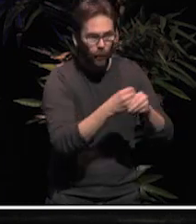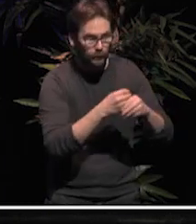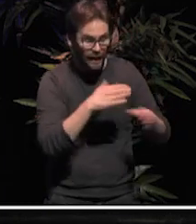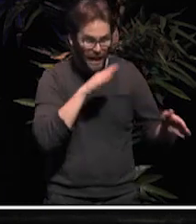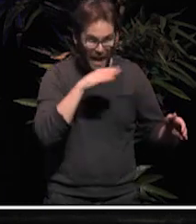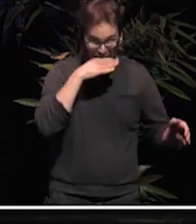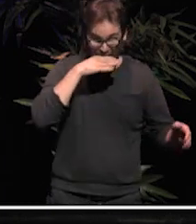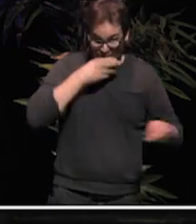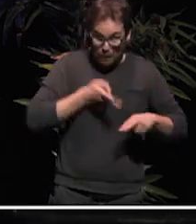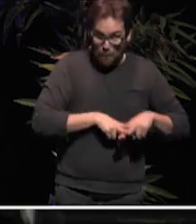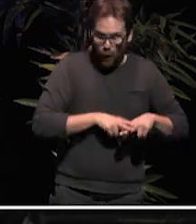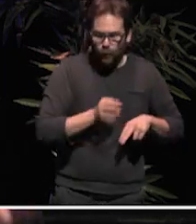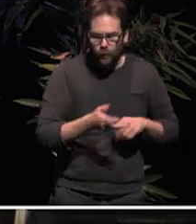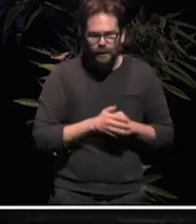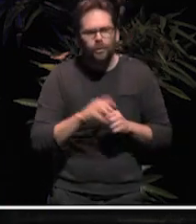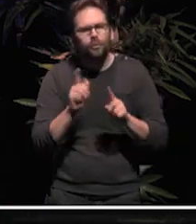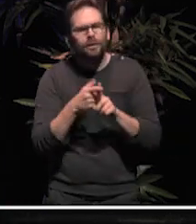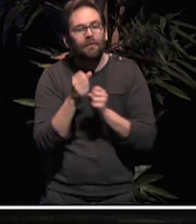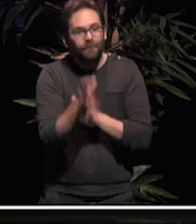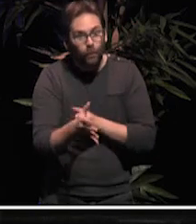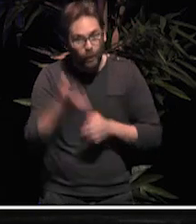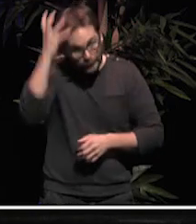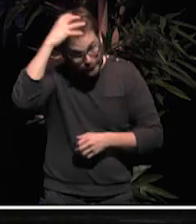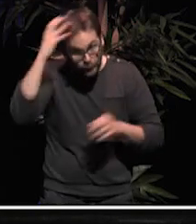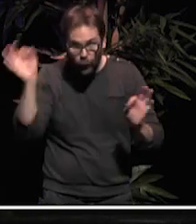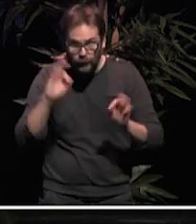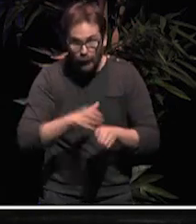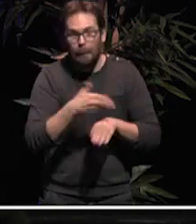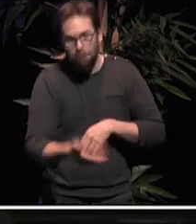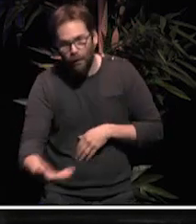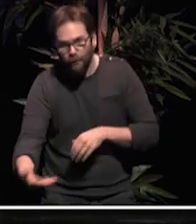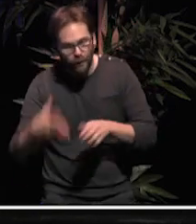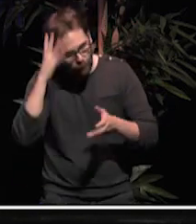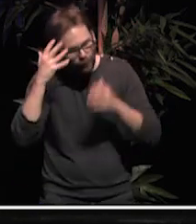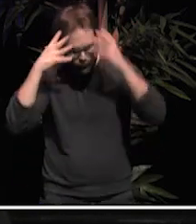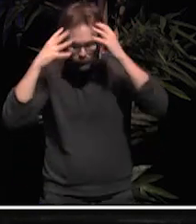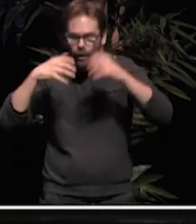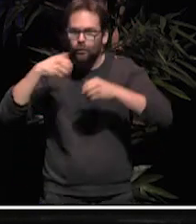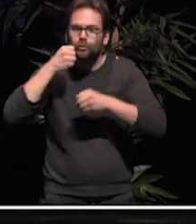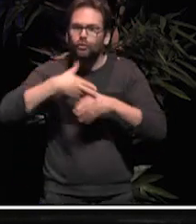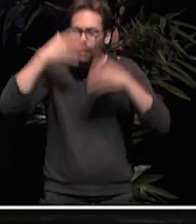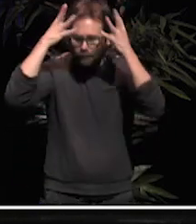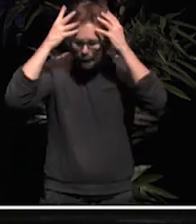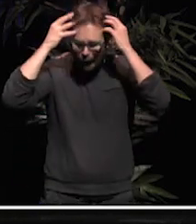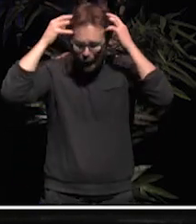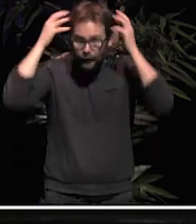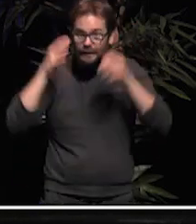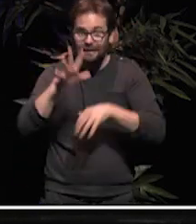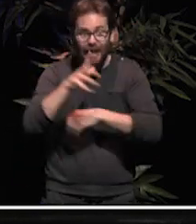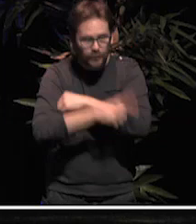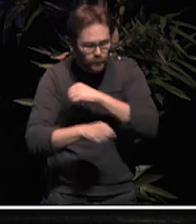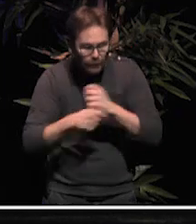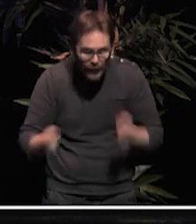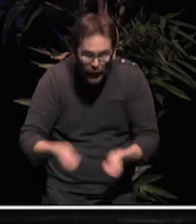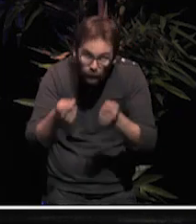un accident de vélo sans casque. J'ai eu une hémorragie cérébrale avec 5 semaines de rééducation. Et